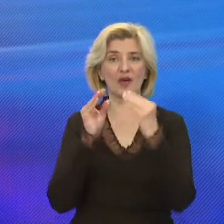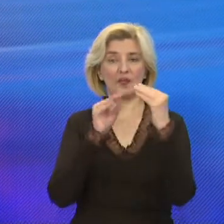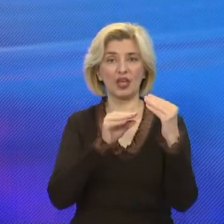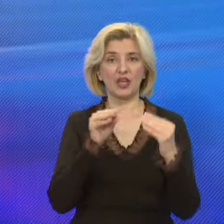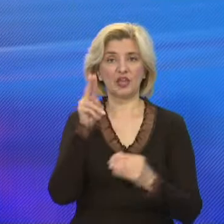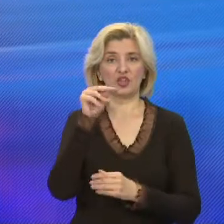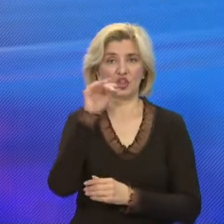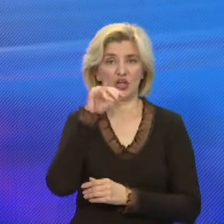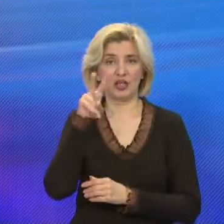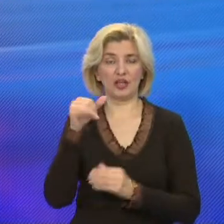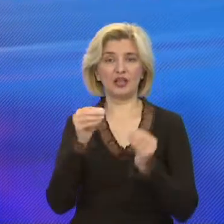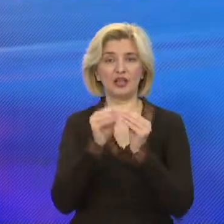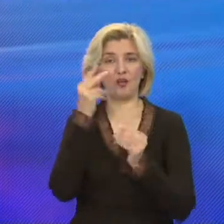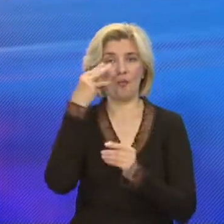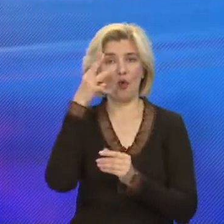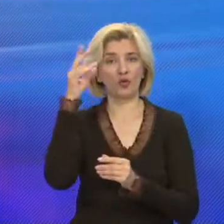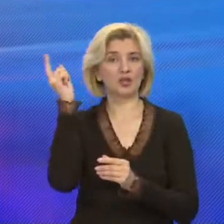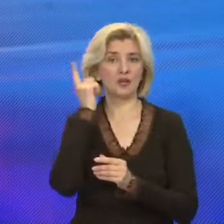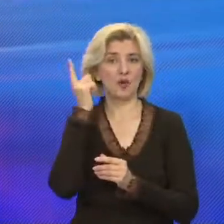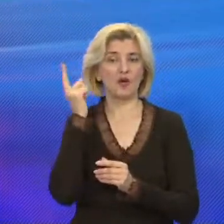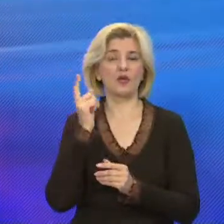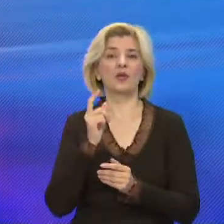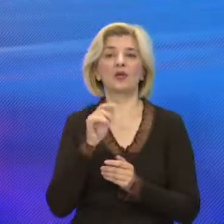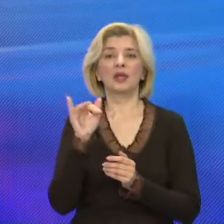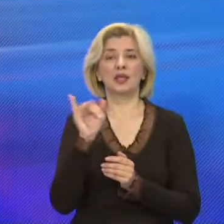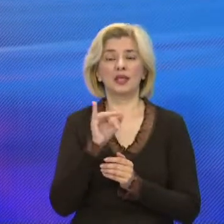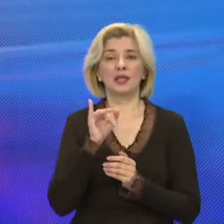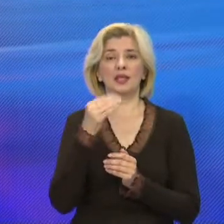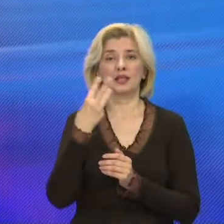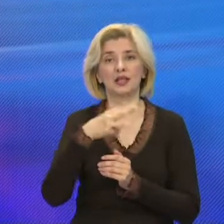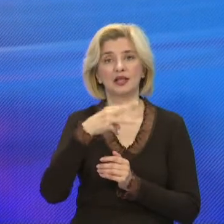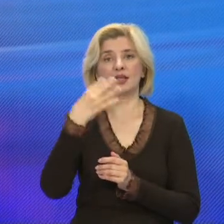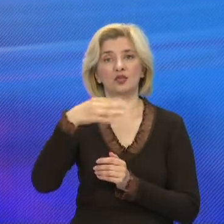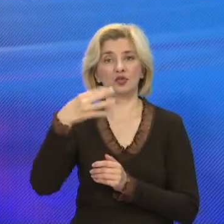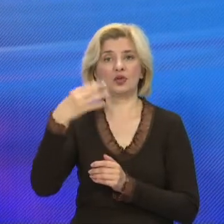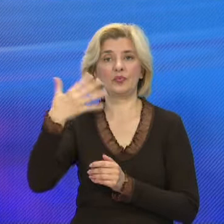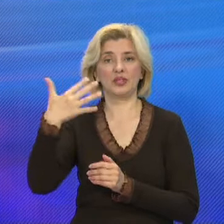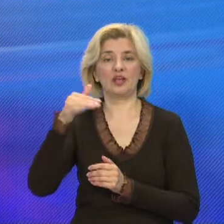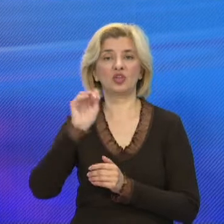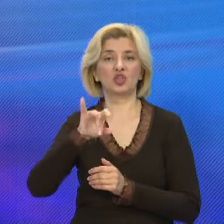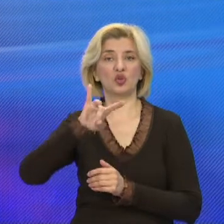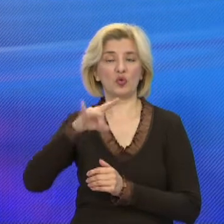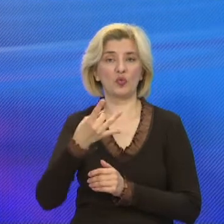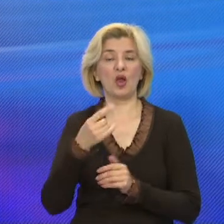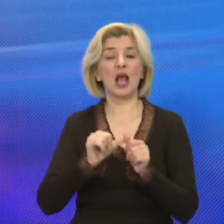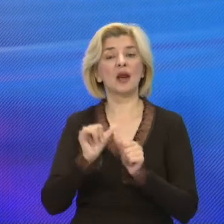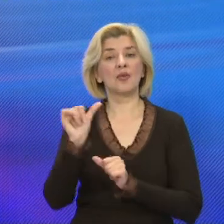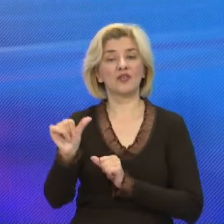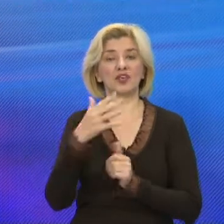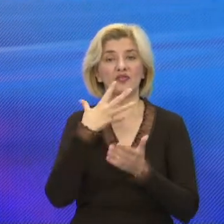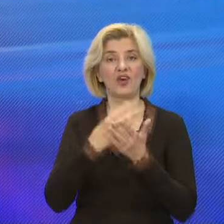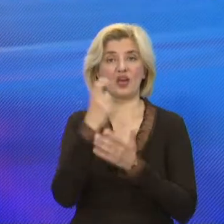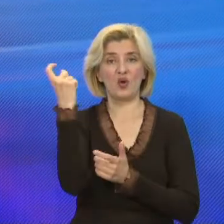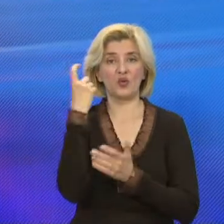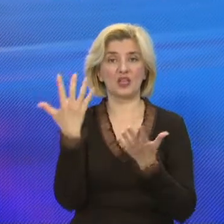Кулурей, 10 модних смартфонів, iPhone 13. Як завжди, 30-40-50 тисяч рублів. Окремо того, своїх уладальників